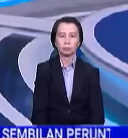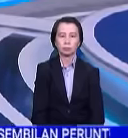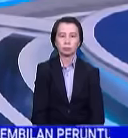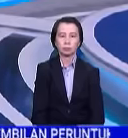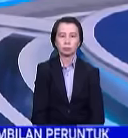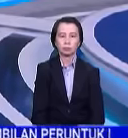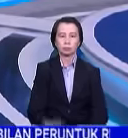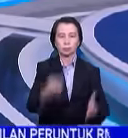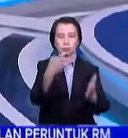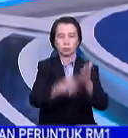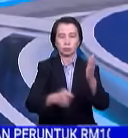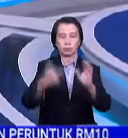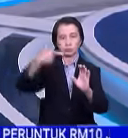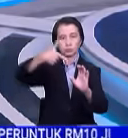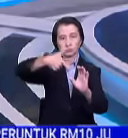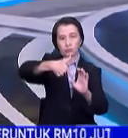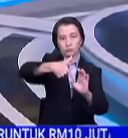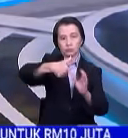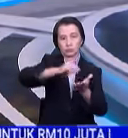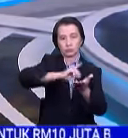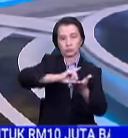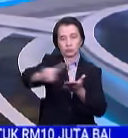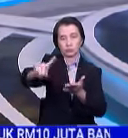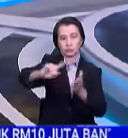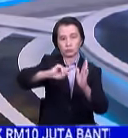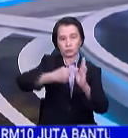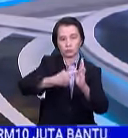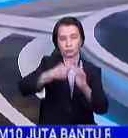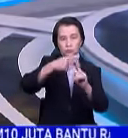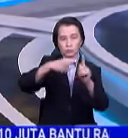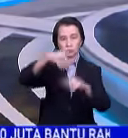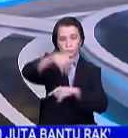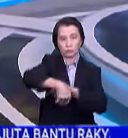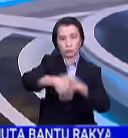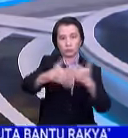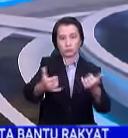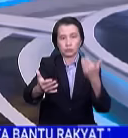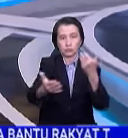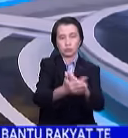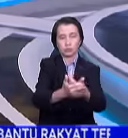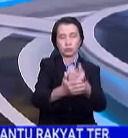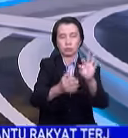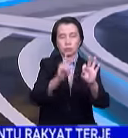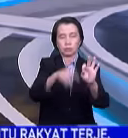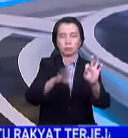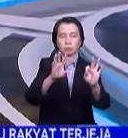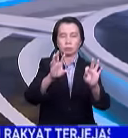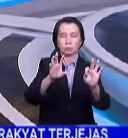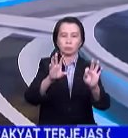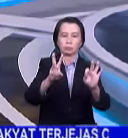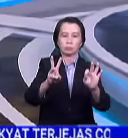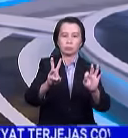Dan berikut harga petrol dan diesel mingguan berkuat kuasa tengah malam ini sehingga 9 Jun depan.